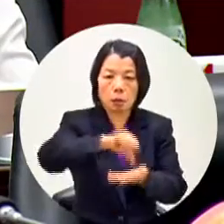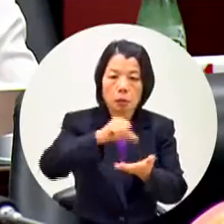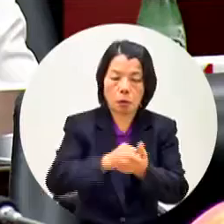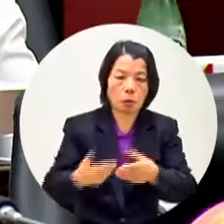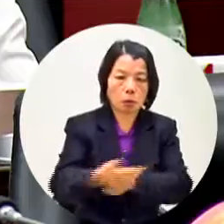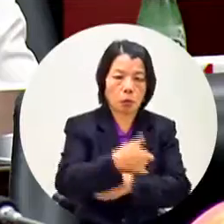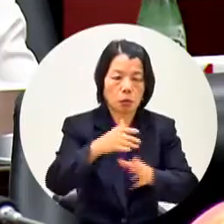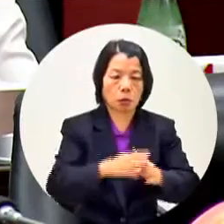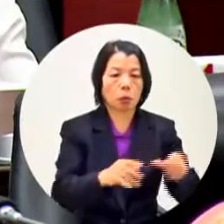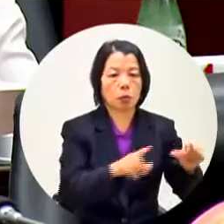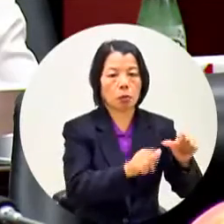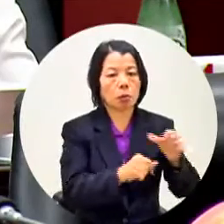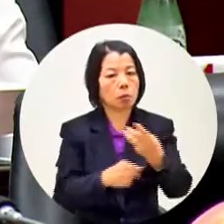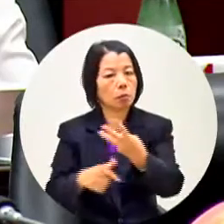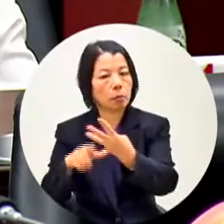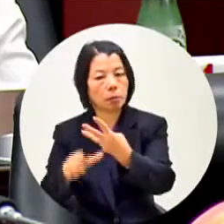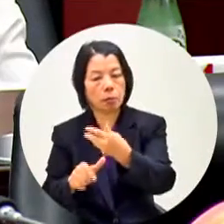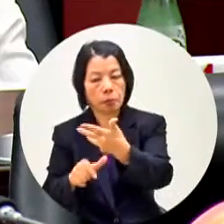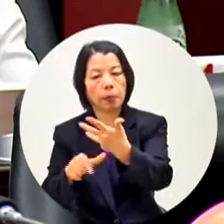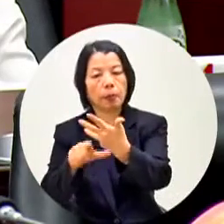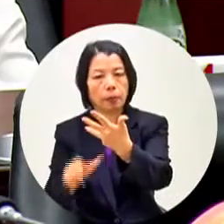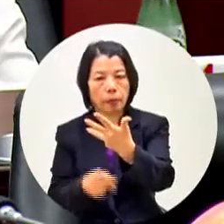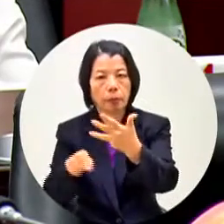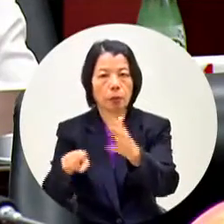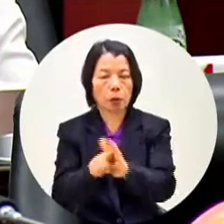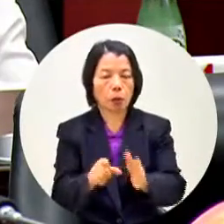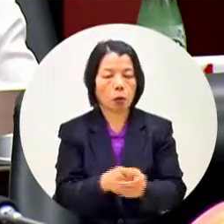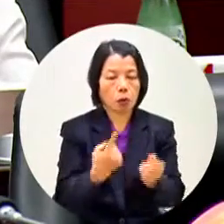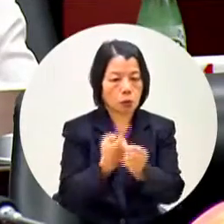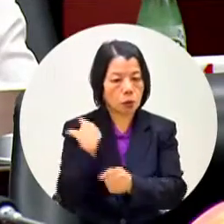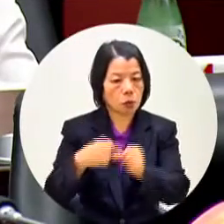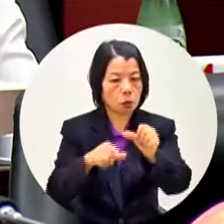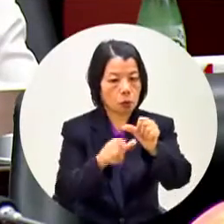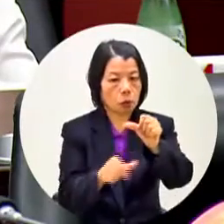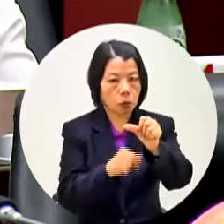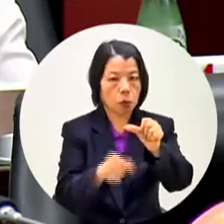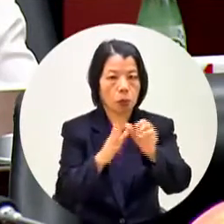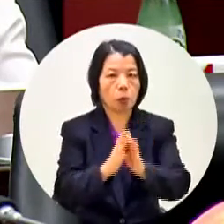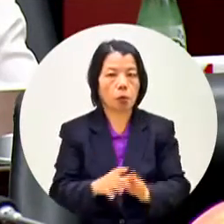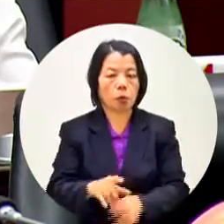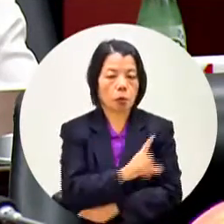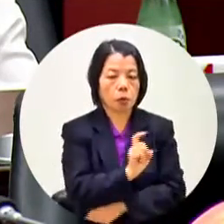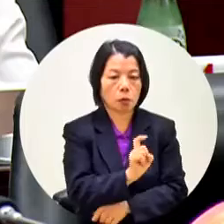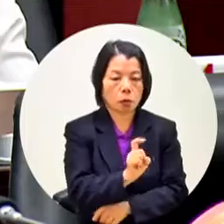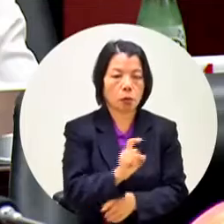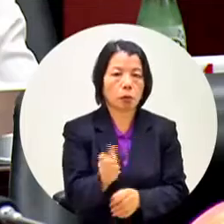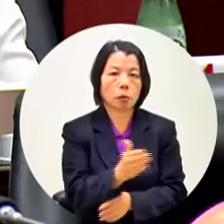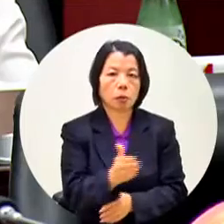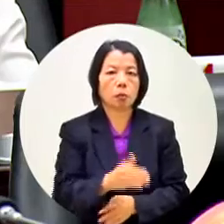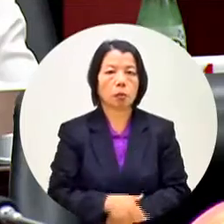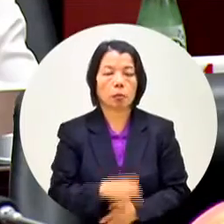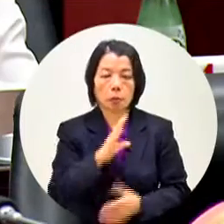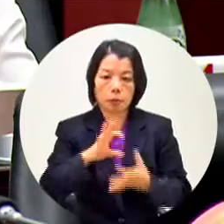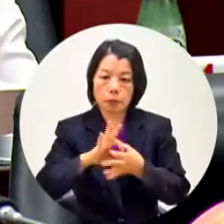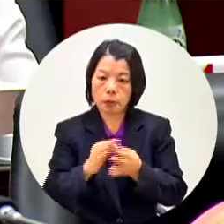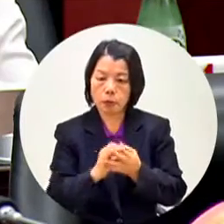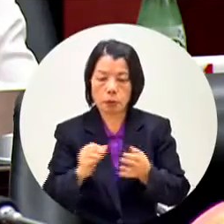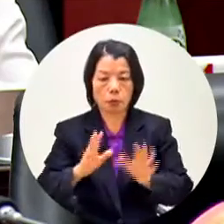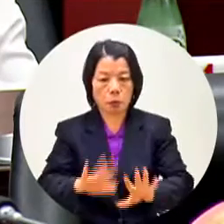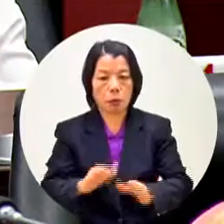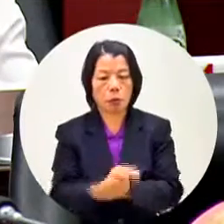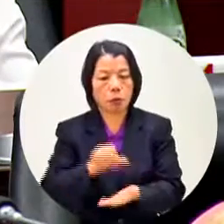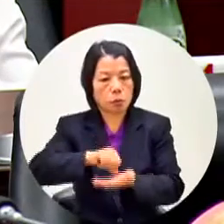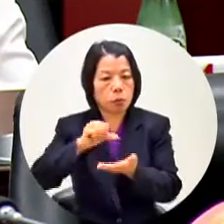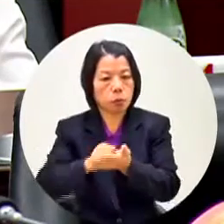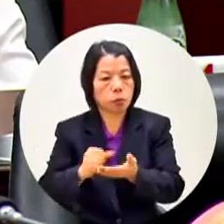蕉，好，它的盛产好是到5月到8月，在去年5月的时候，香蕉1公斤10块左